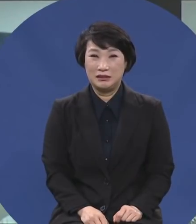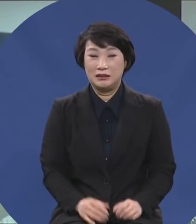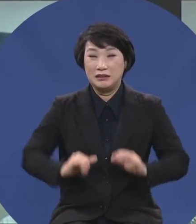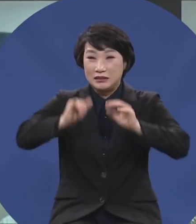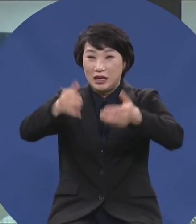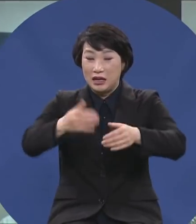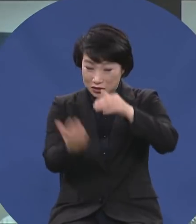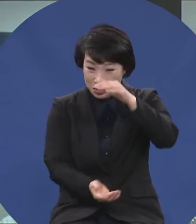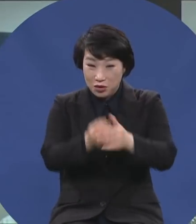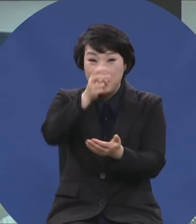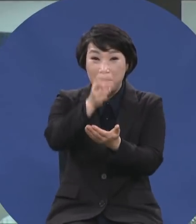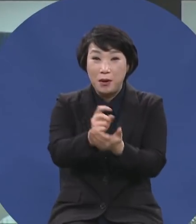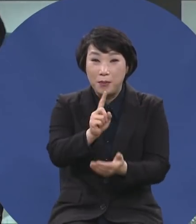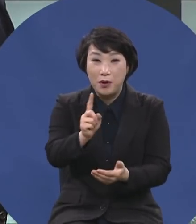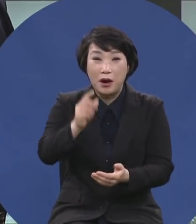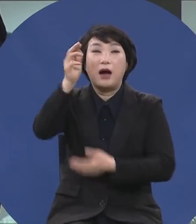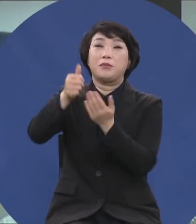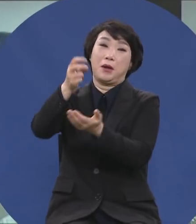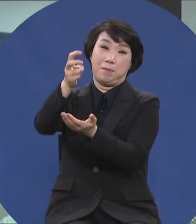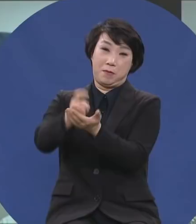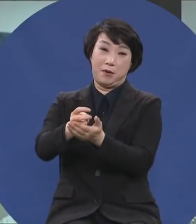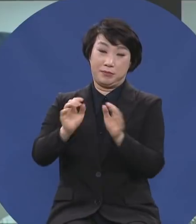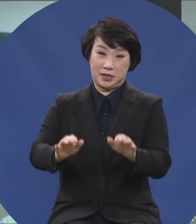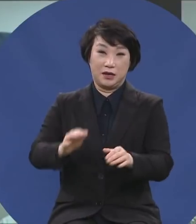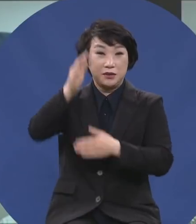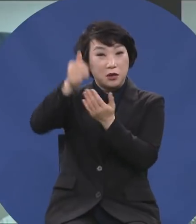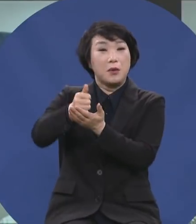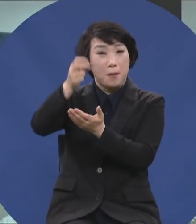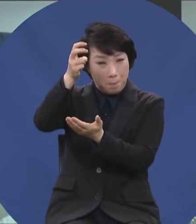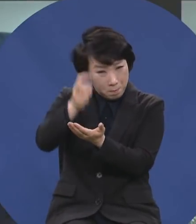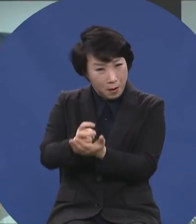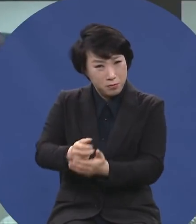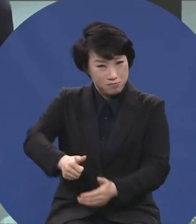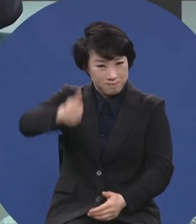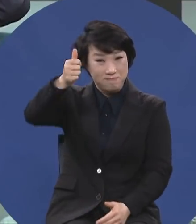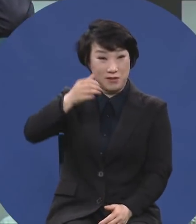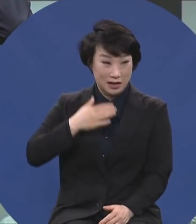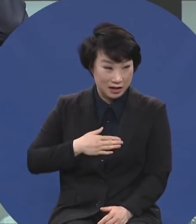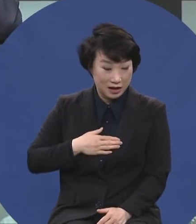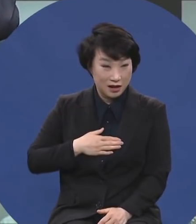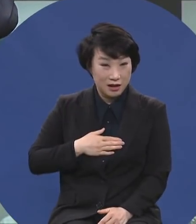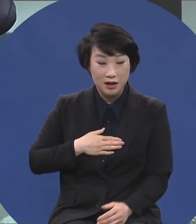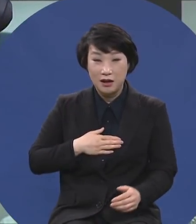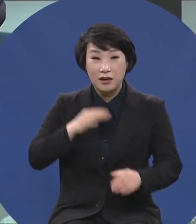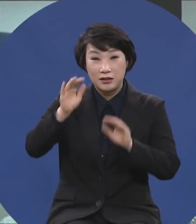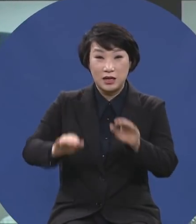하나님의 법이요 성령의 법입니다.